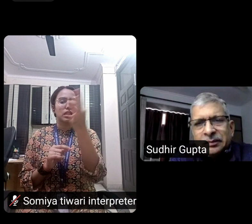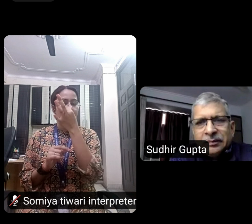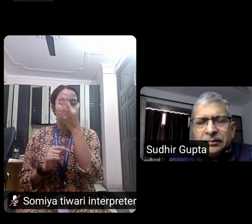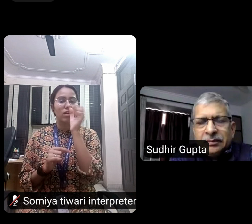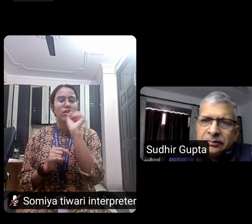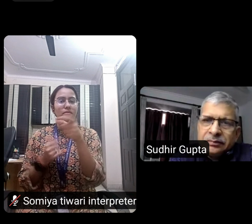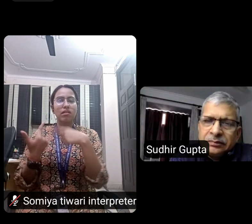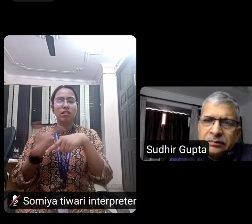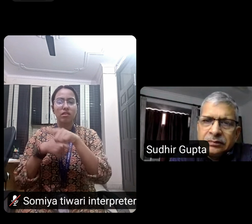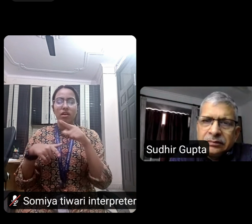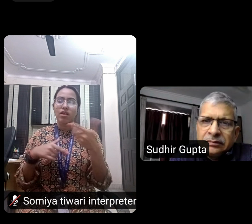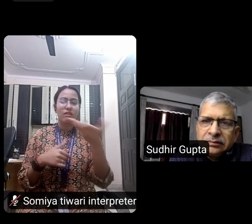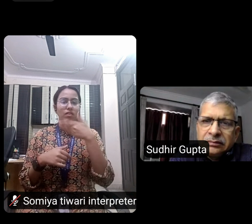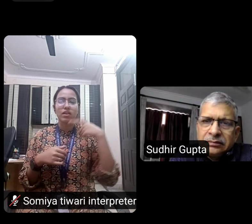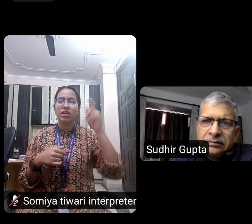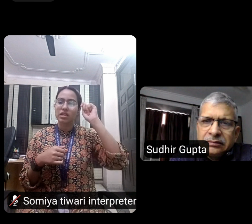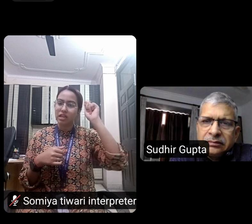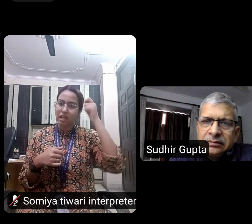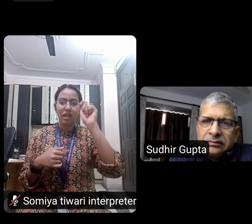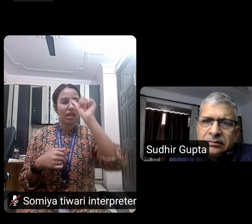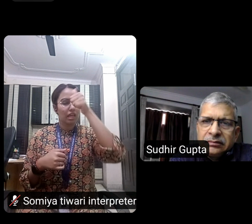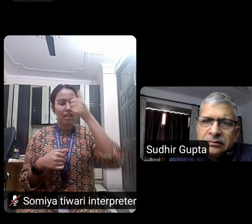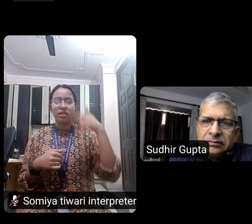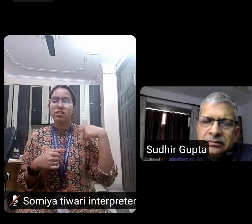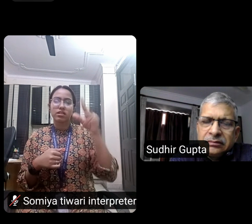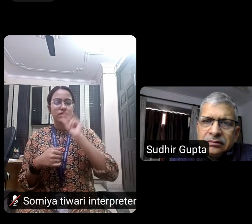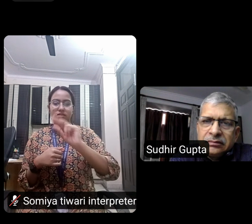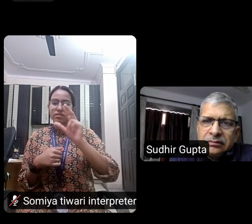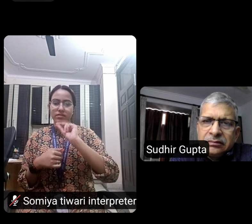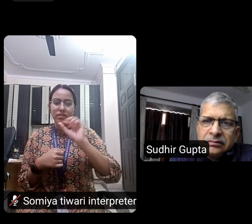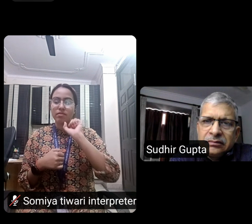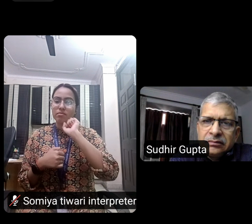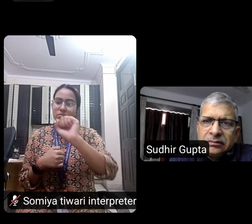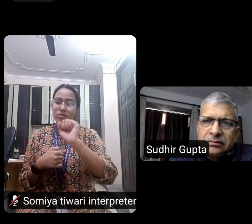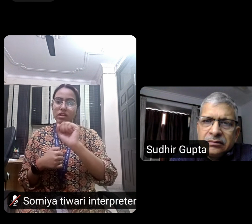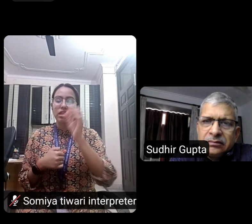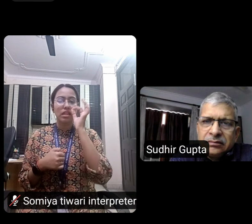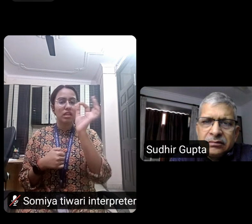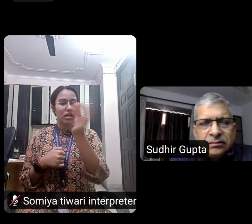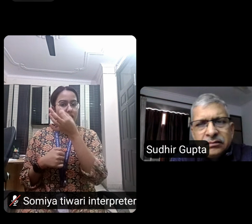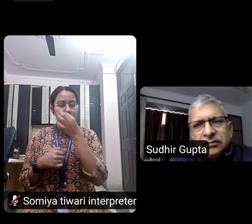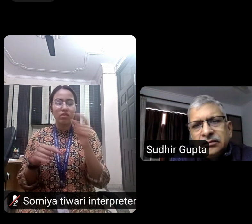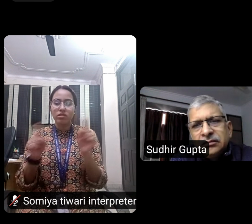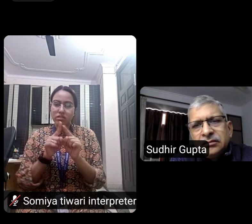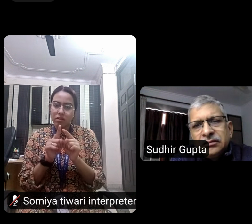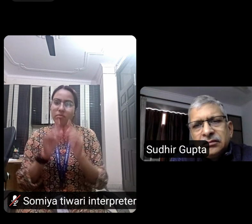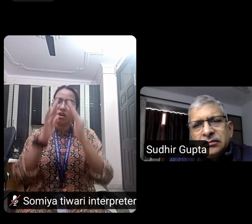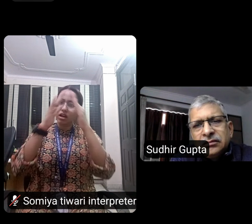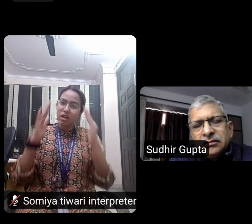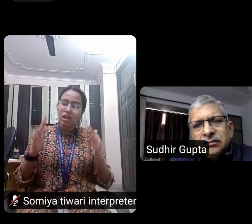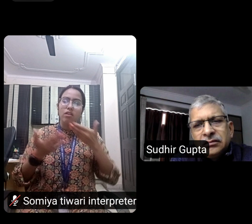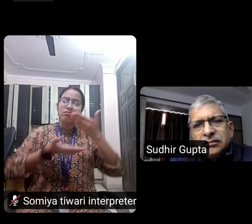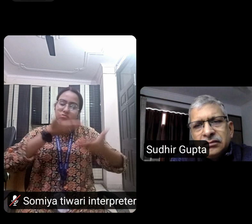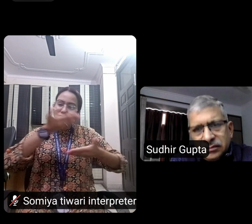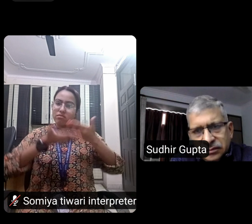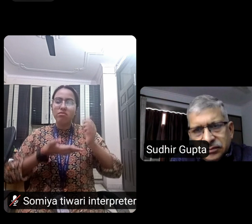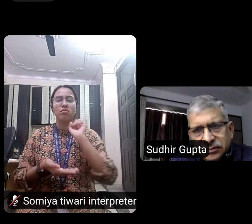जो इंस्ट्रक्शंस देते हैं इंग्लिश या हिंदी में इनको देते हैं, और ये तेलुगु में बच्चे को घर पे करवाते